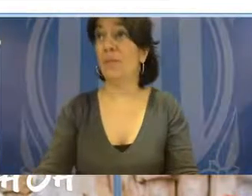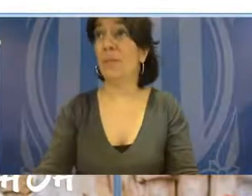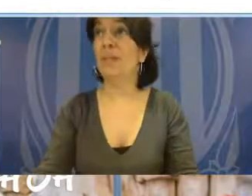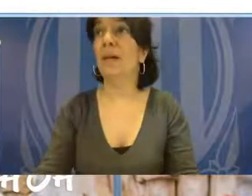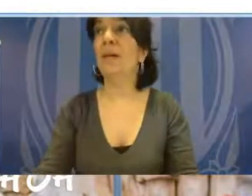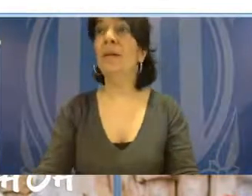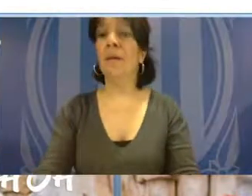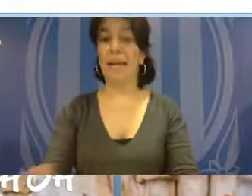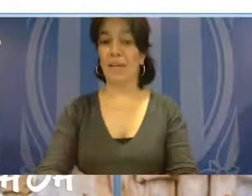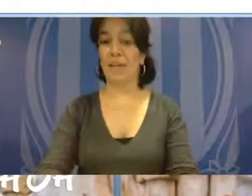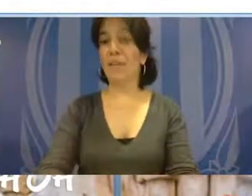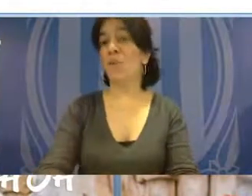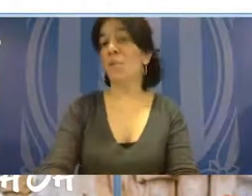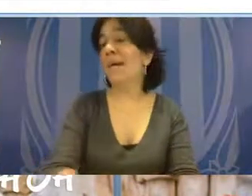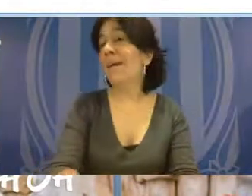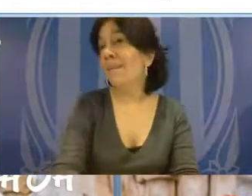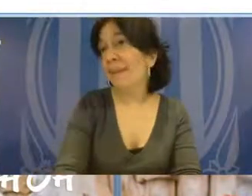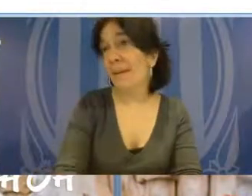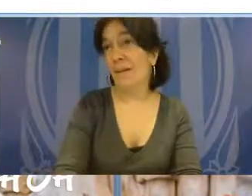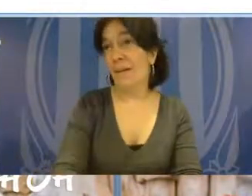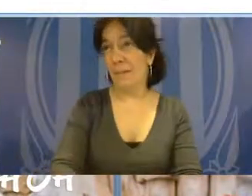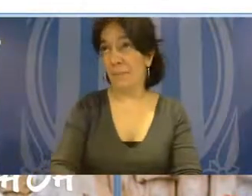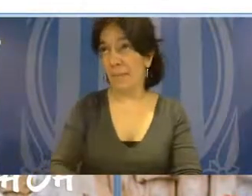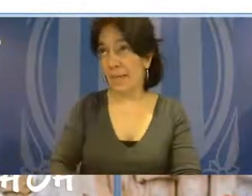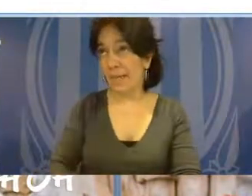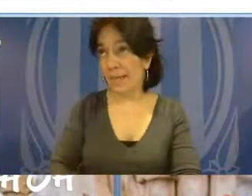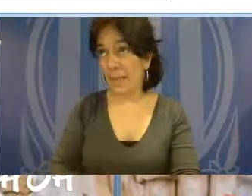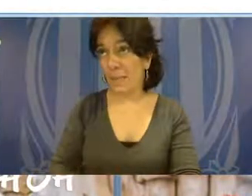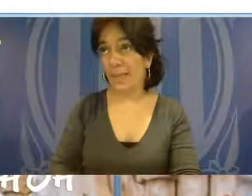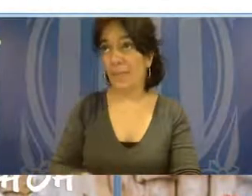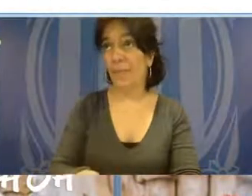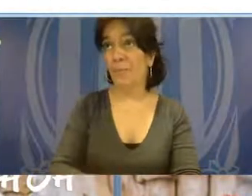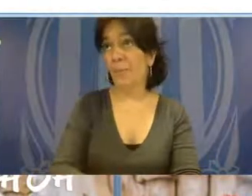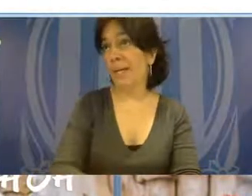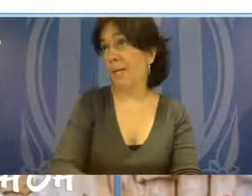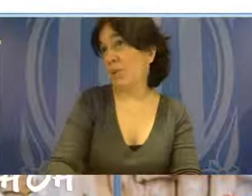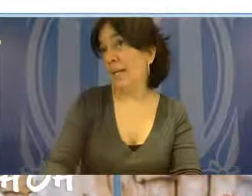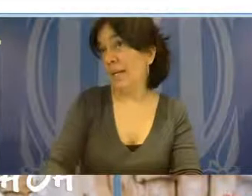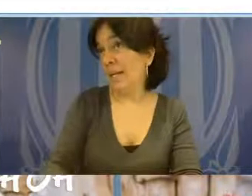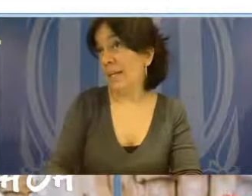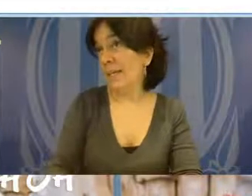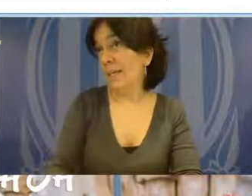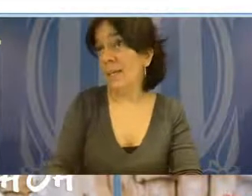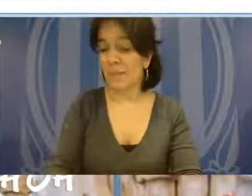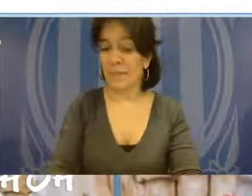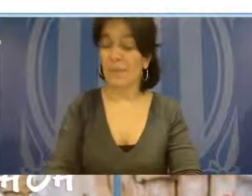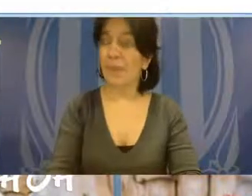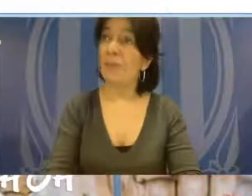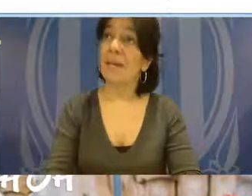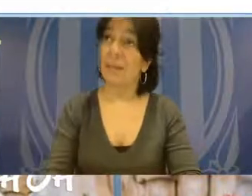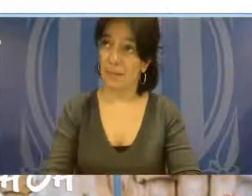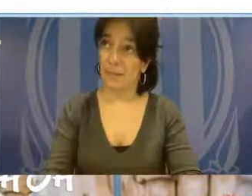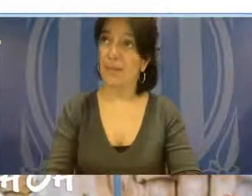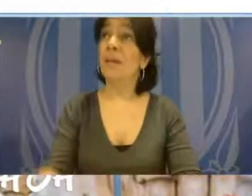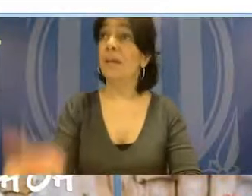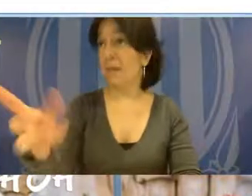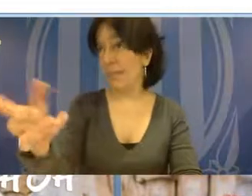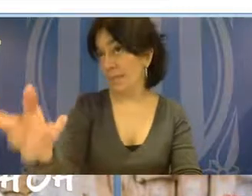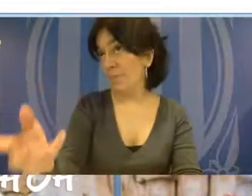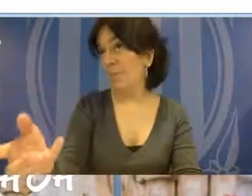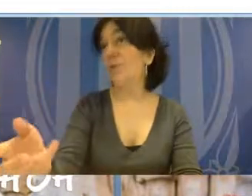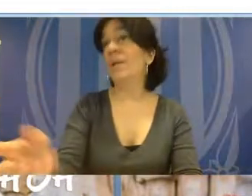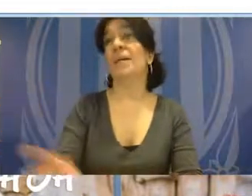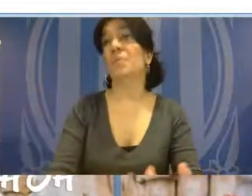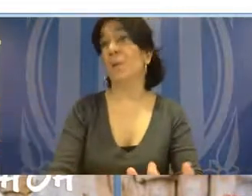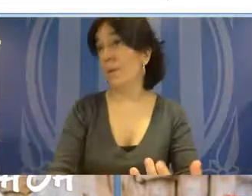3 mesos vista, el que fem és com cada dia anem seguint el timeline de què han publicat tota la gent a la que seguim. Si veiem imatges que